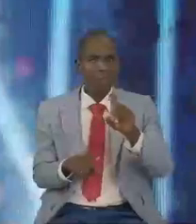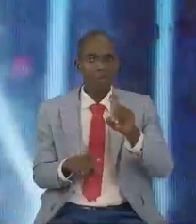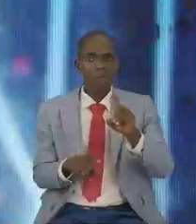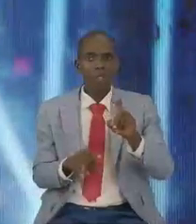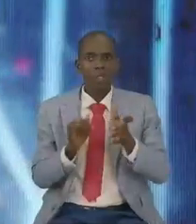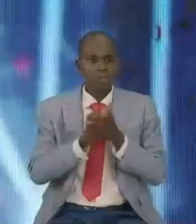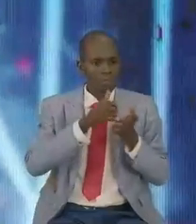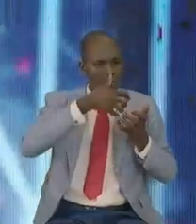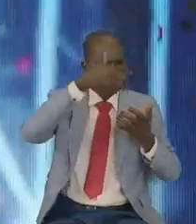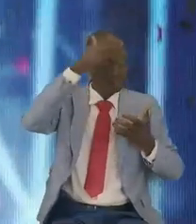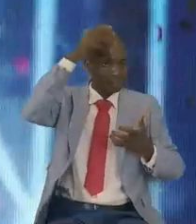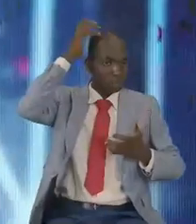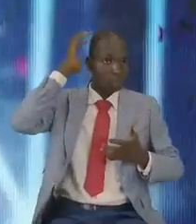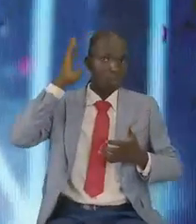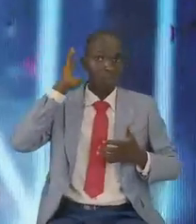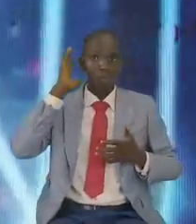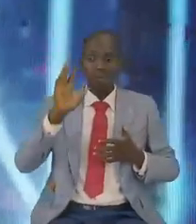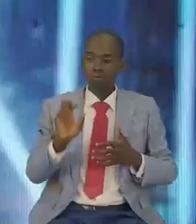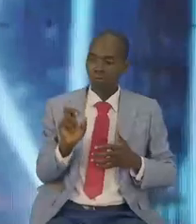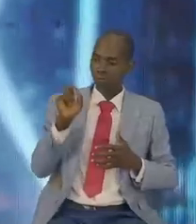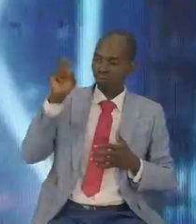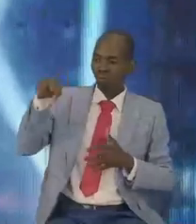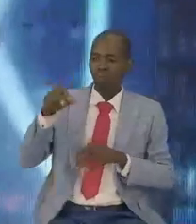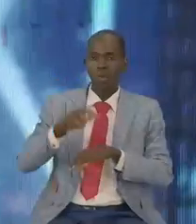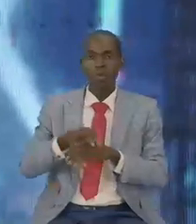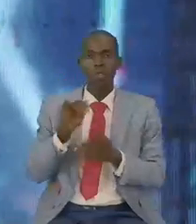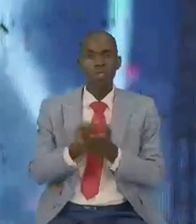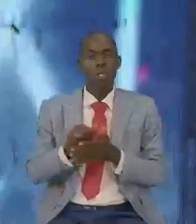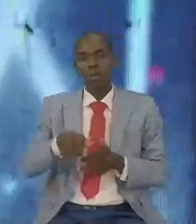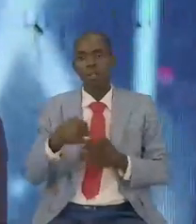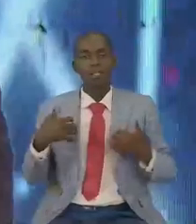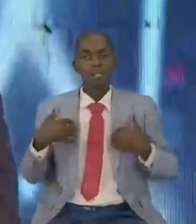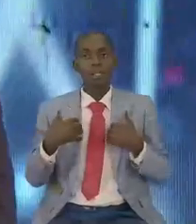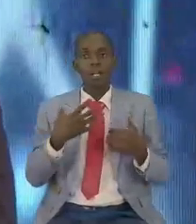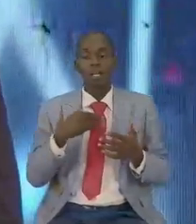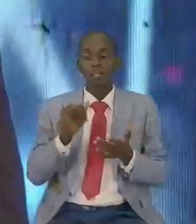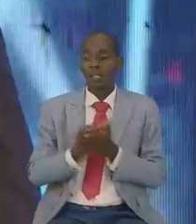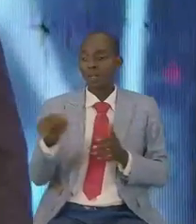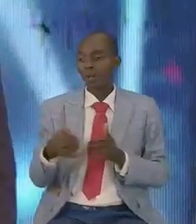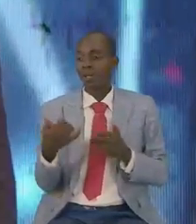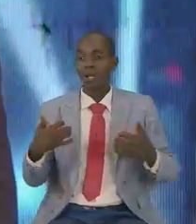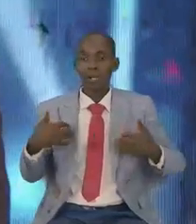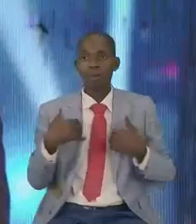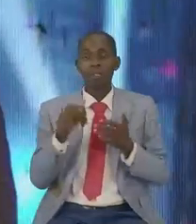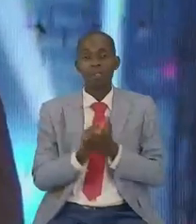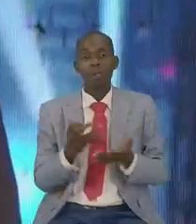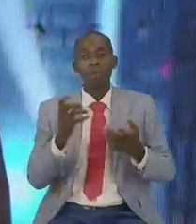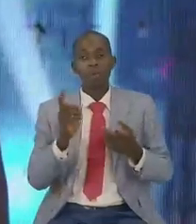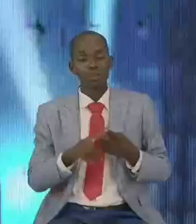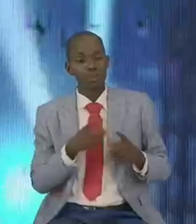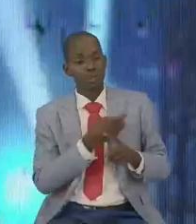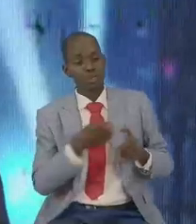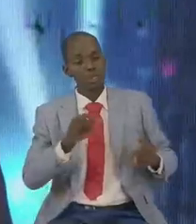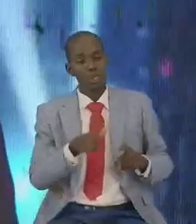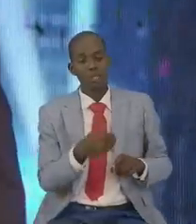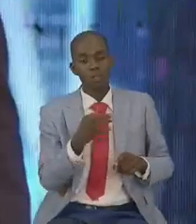Ce lion-là va bondir sur cet animal qui vient, et cet animal qui voulait faire du mal à